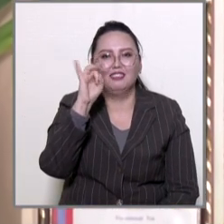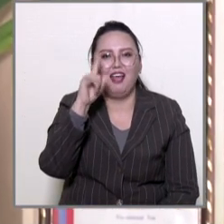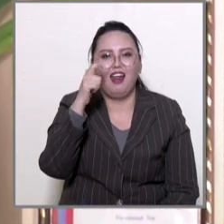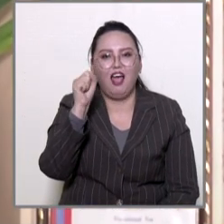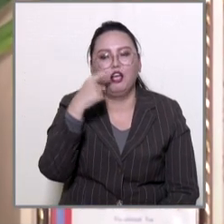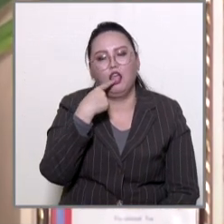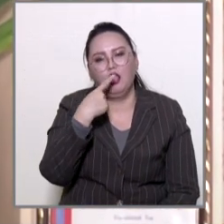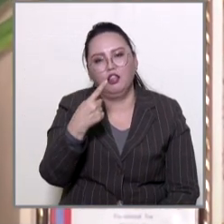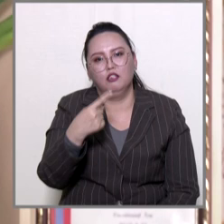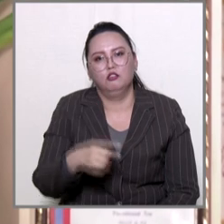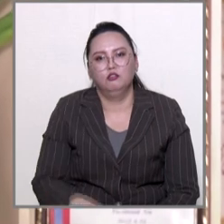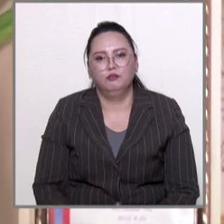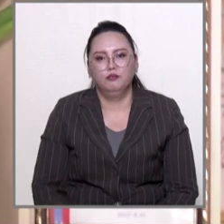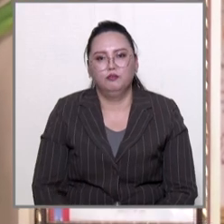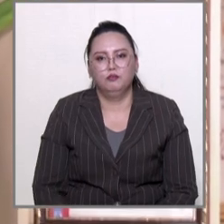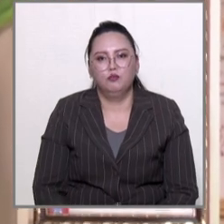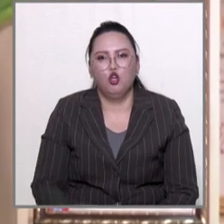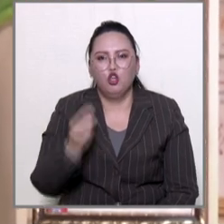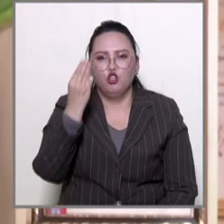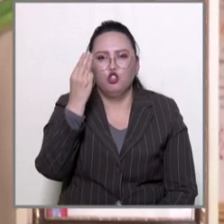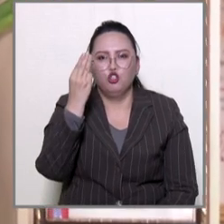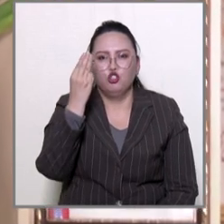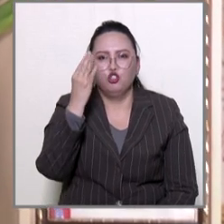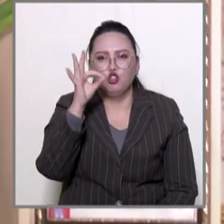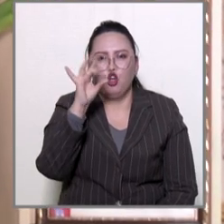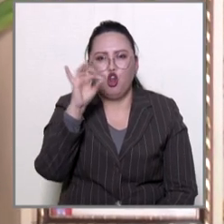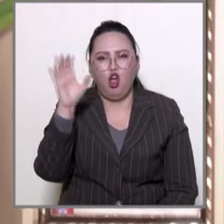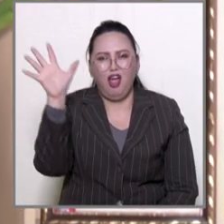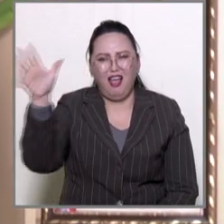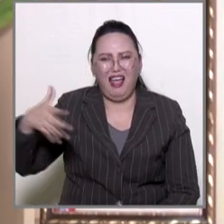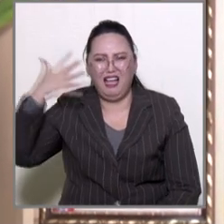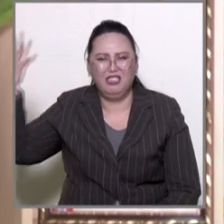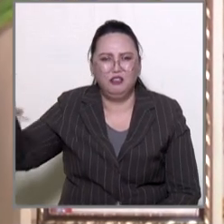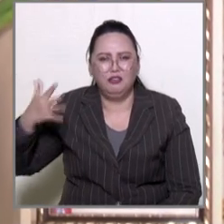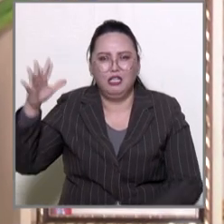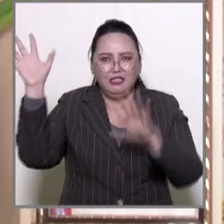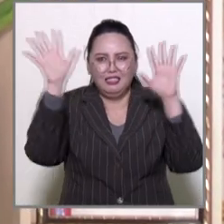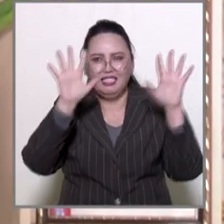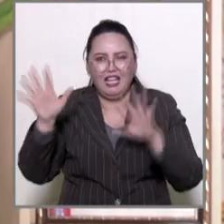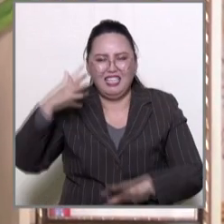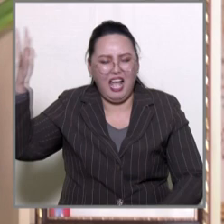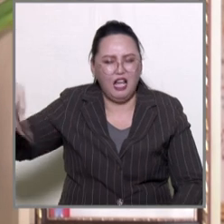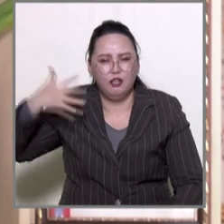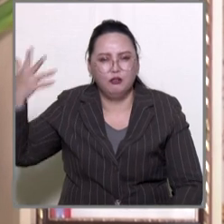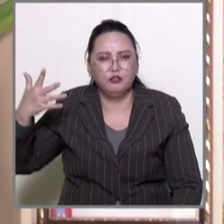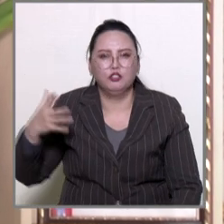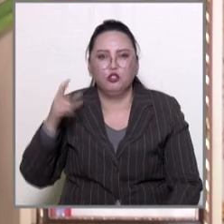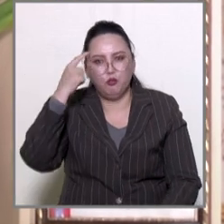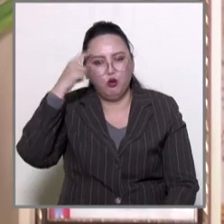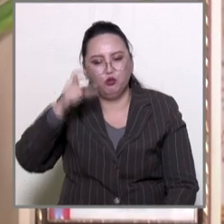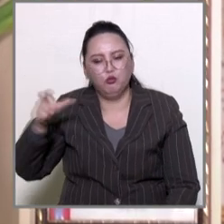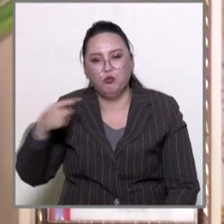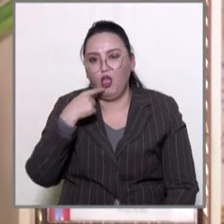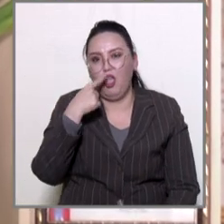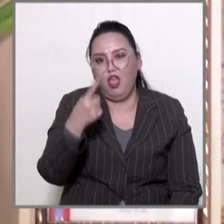бид нар шорон хавсарг, цасан хавсарг, хавсаргтай өдөр гэх мэтлэнгээр ярьж зайлсан ийм уламжлалтай юм